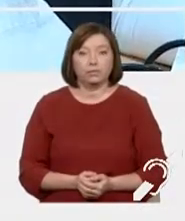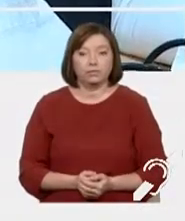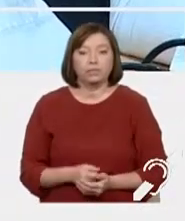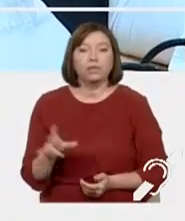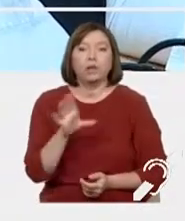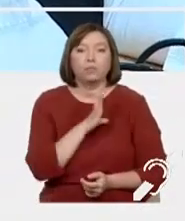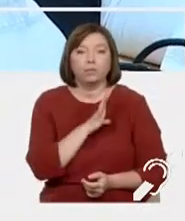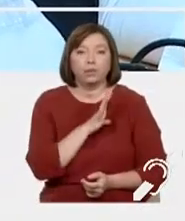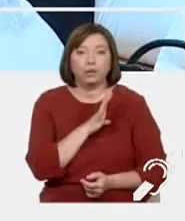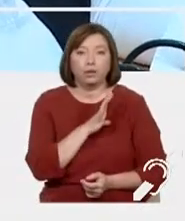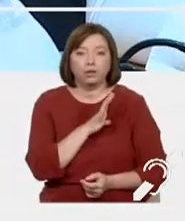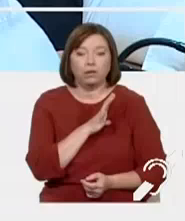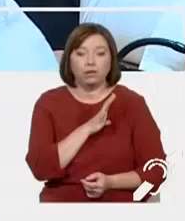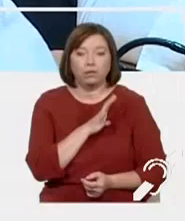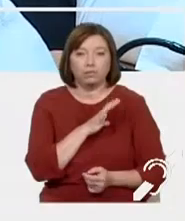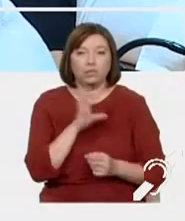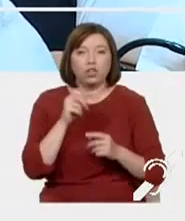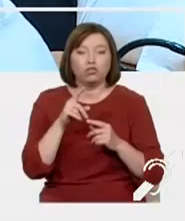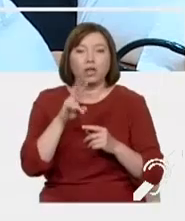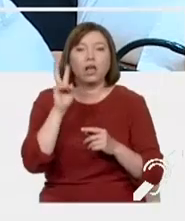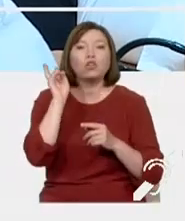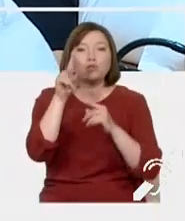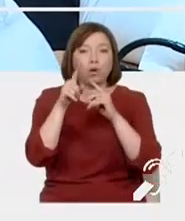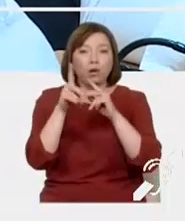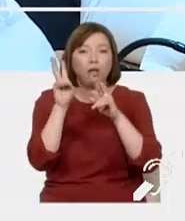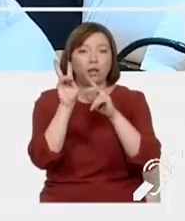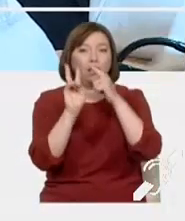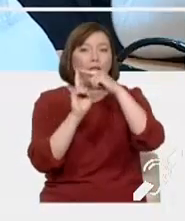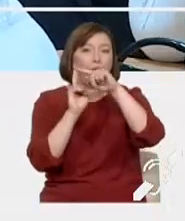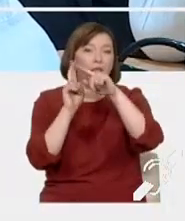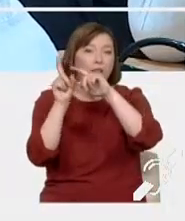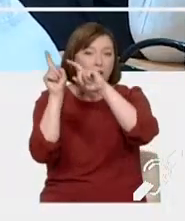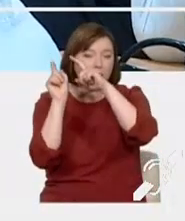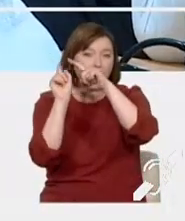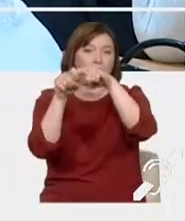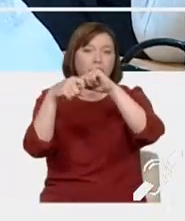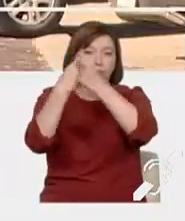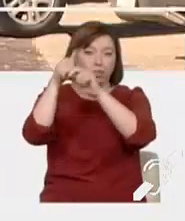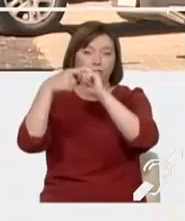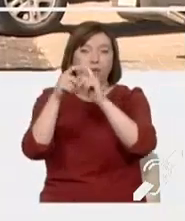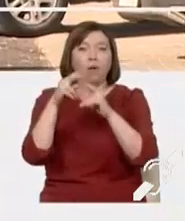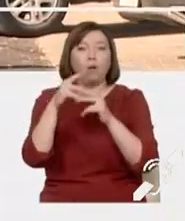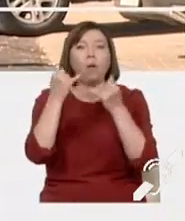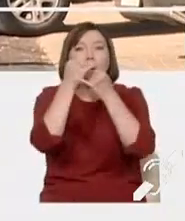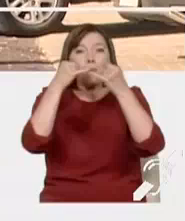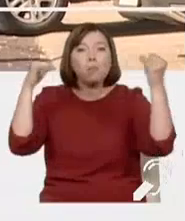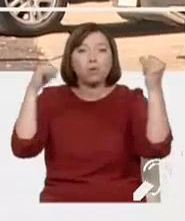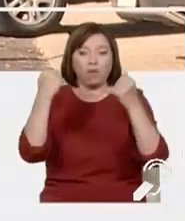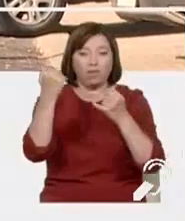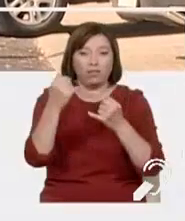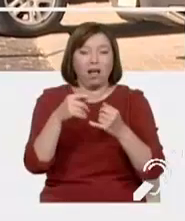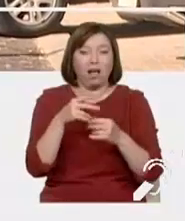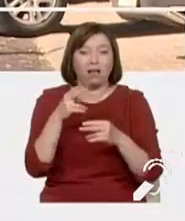A fost o decuplare a troleilor care s-au încălcit în firul de oțel